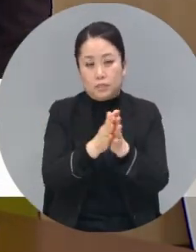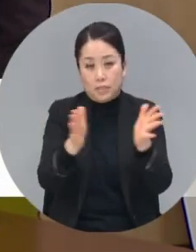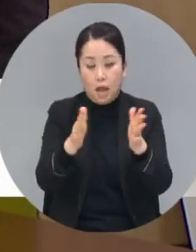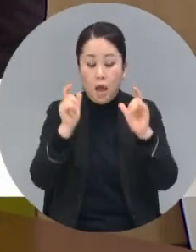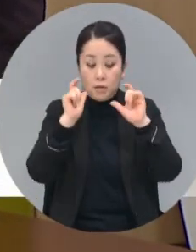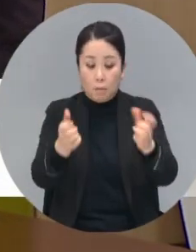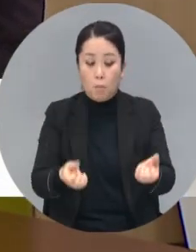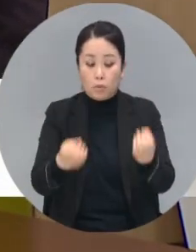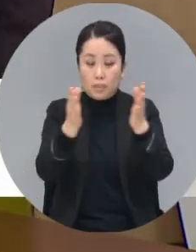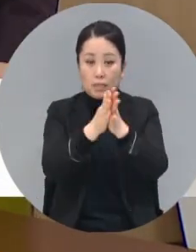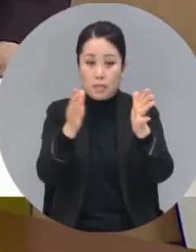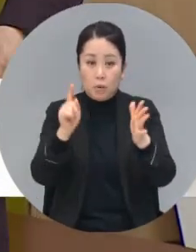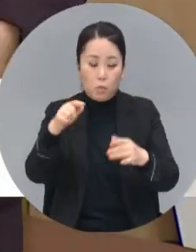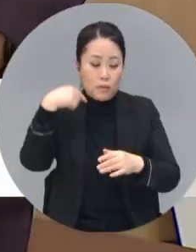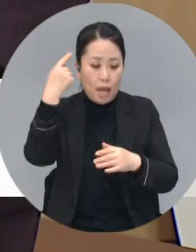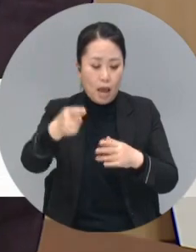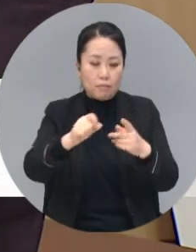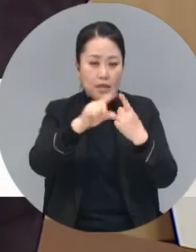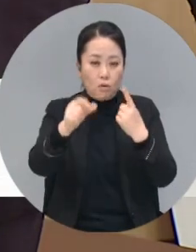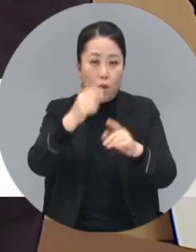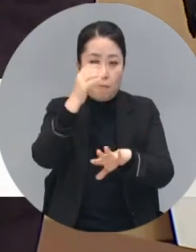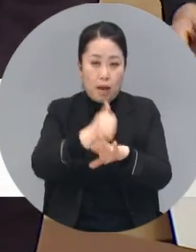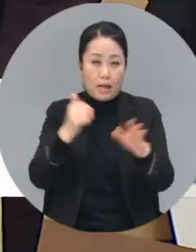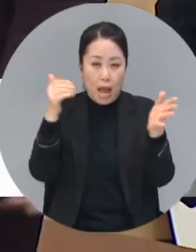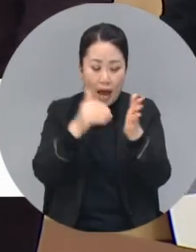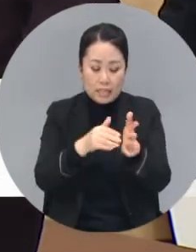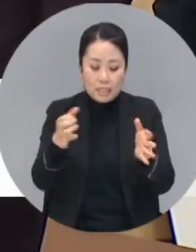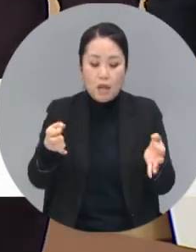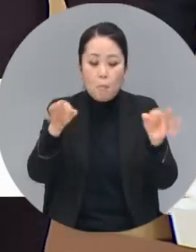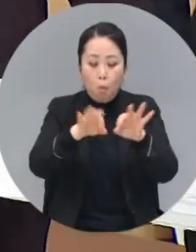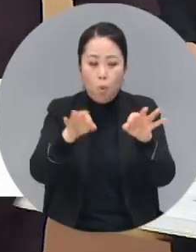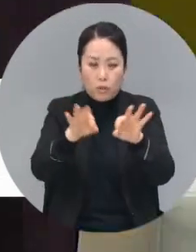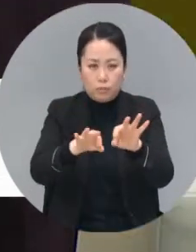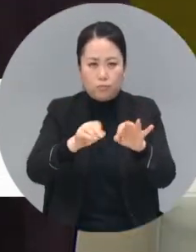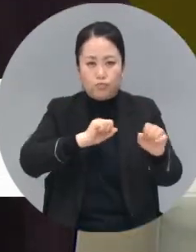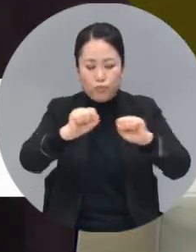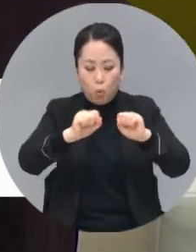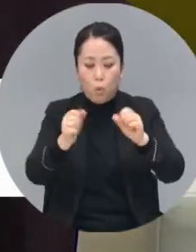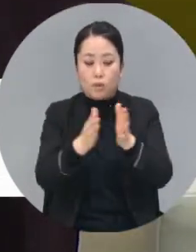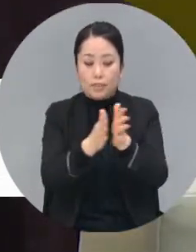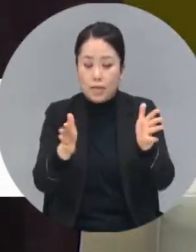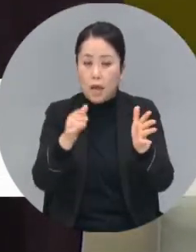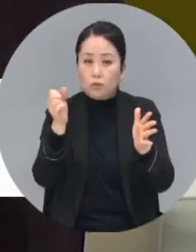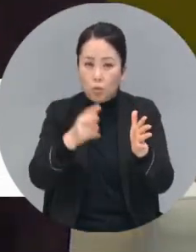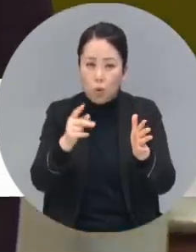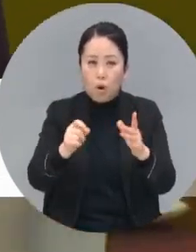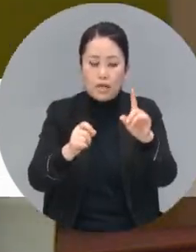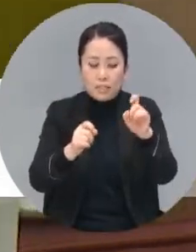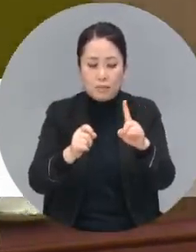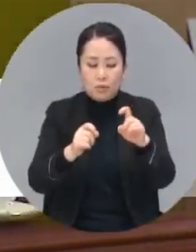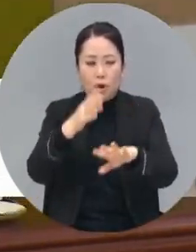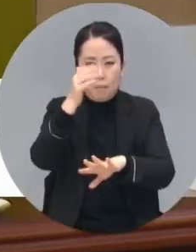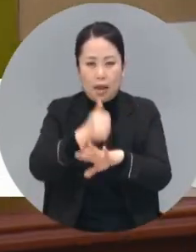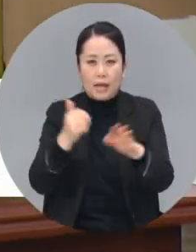선포식을 시작으로 다음 달 말까지 모금 운동이 진행되고 이후 11월 말까지 모금이